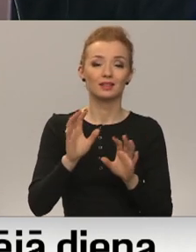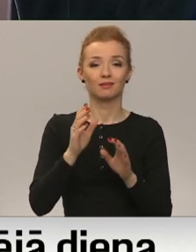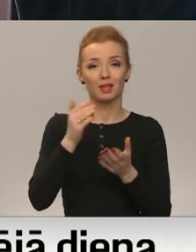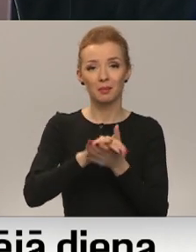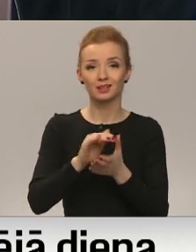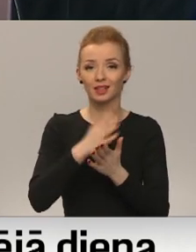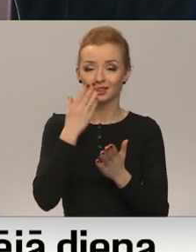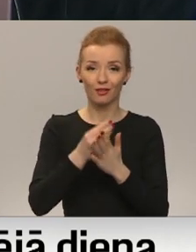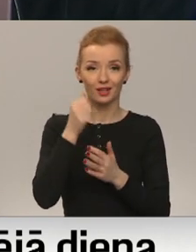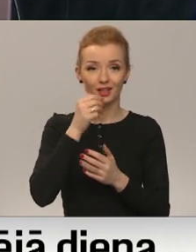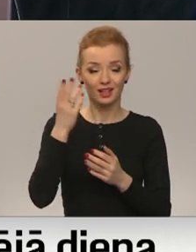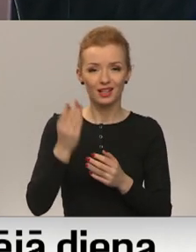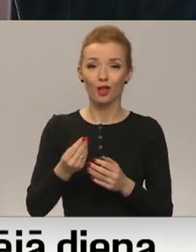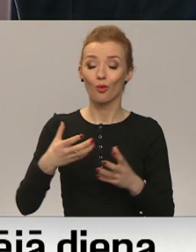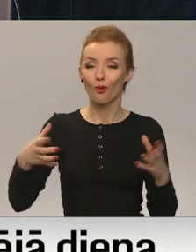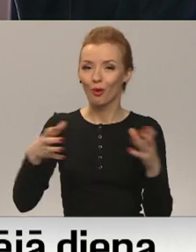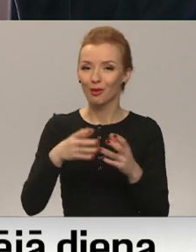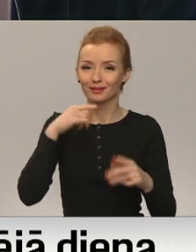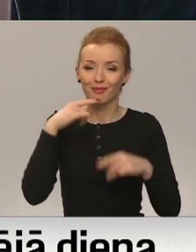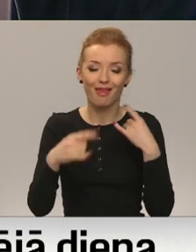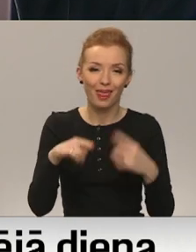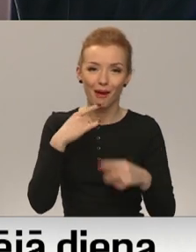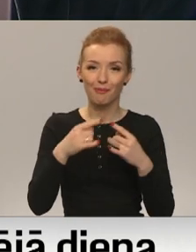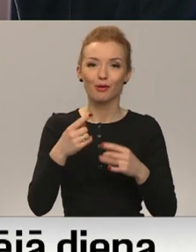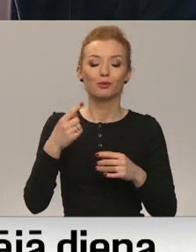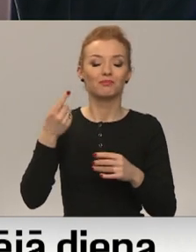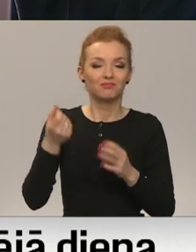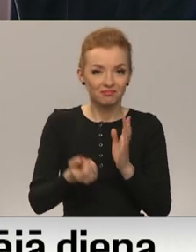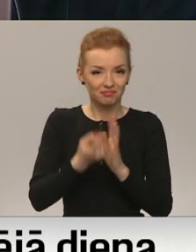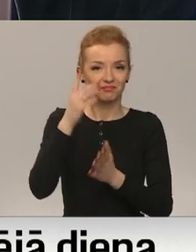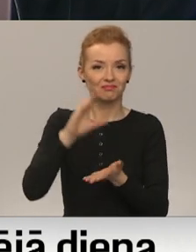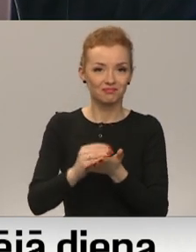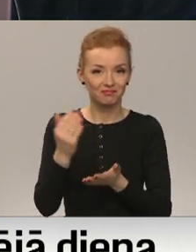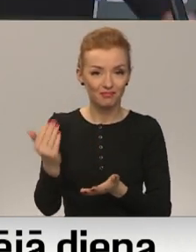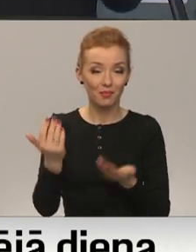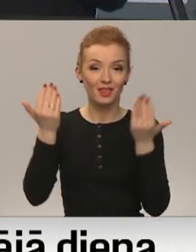gan smējāmies, gan arī iepazinām, kāda tad tā patiesībā ir. Bet tagad?